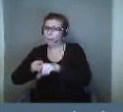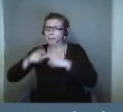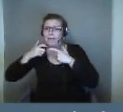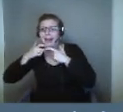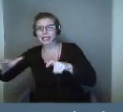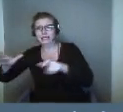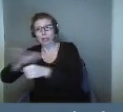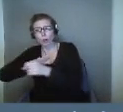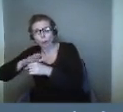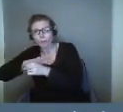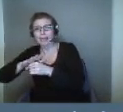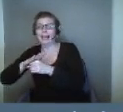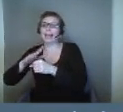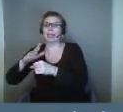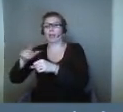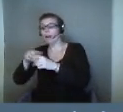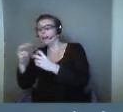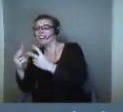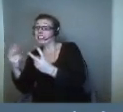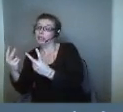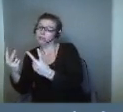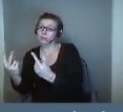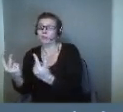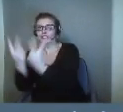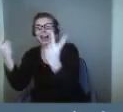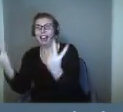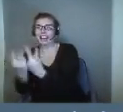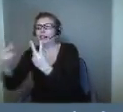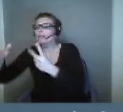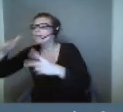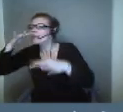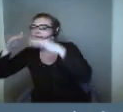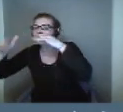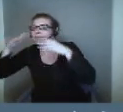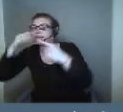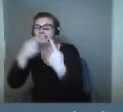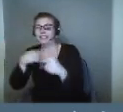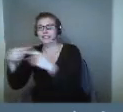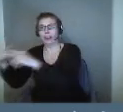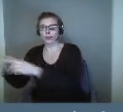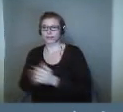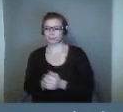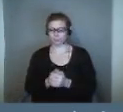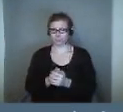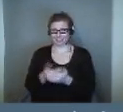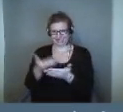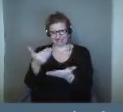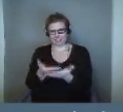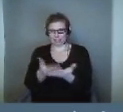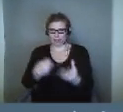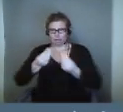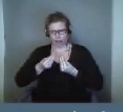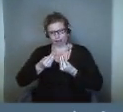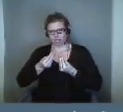jardin d'essence. Donc on a créé cette dynamique parce que véritablement, on a véritablement changé